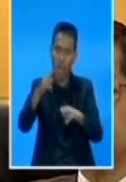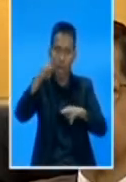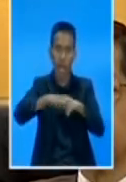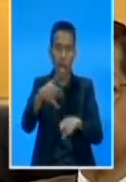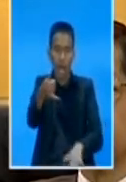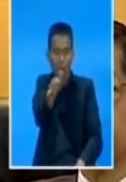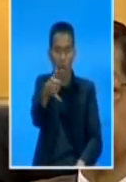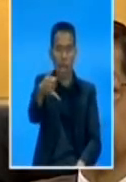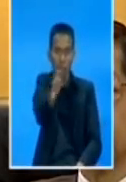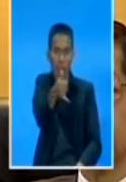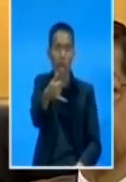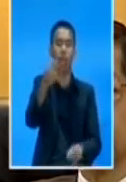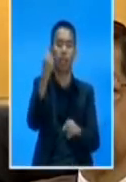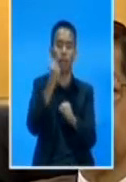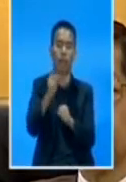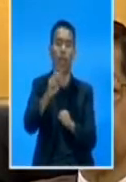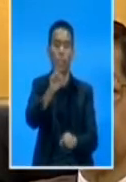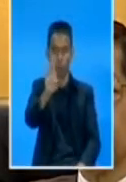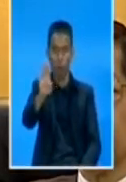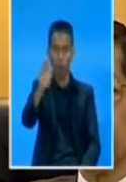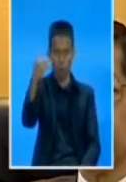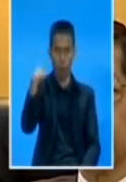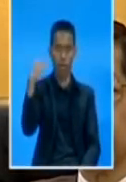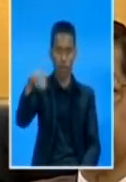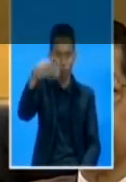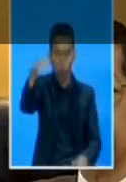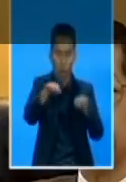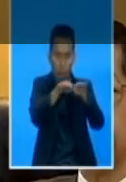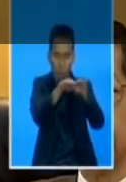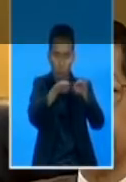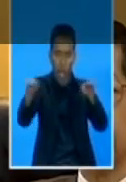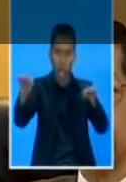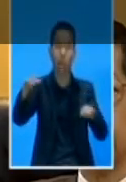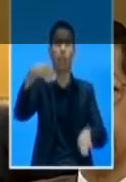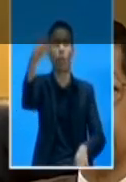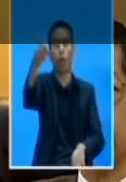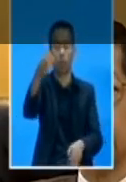ไหนทำยังไงต้องมีระบบนี้ก่อนได้มาตรฐานก่อนถึงจะสร้างได้